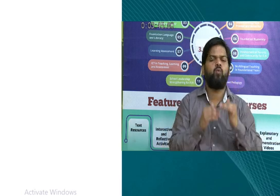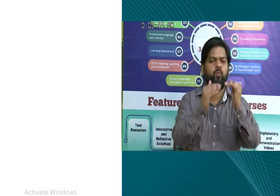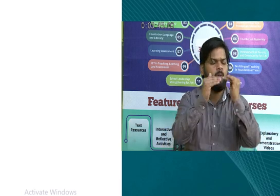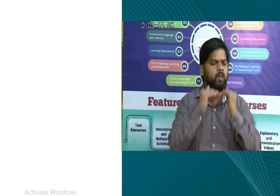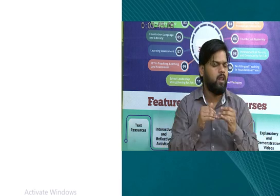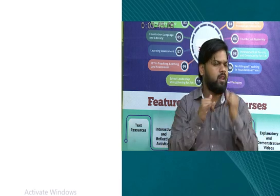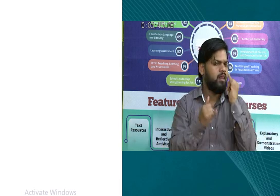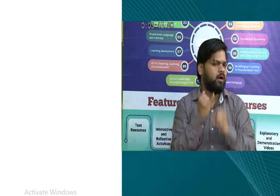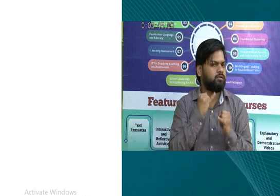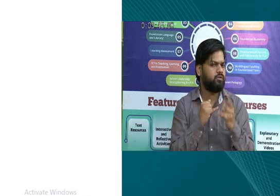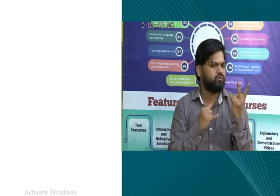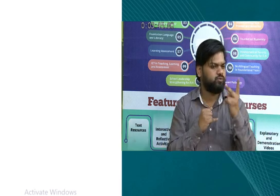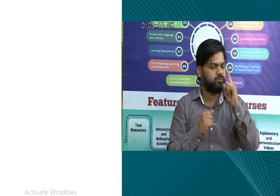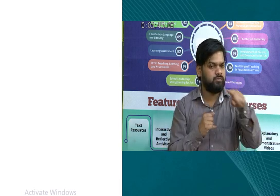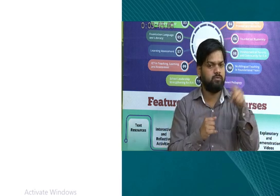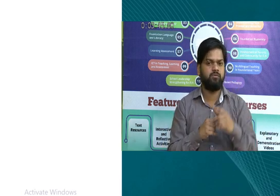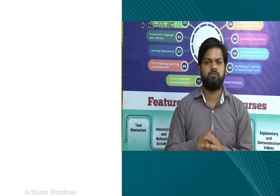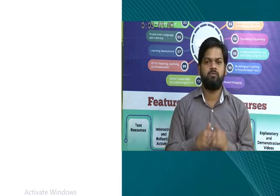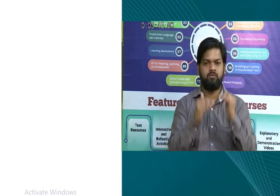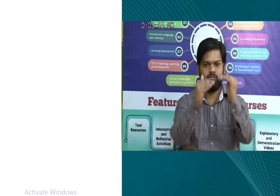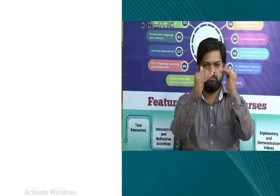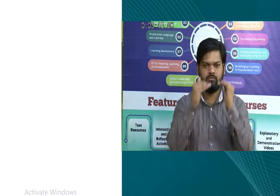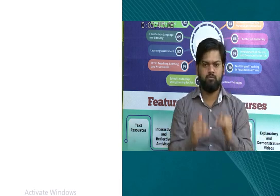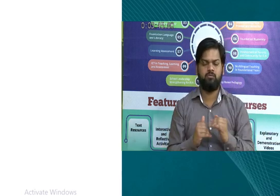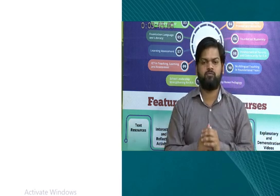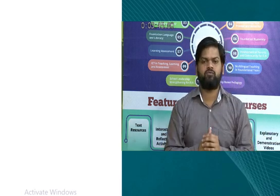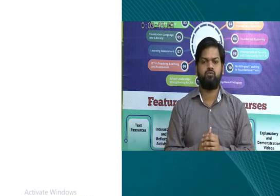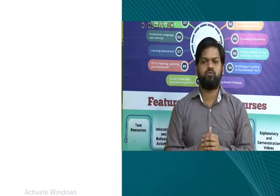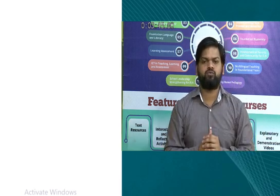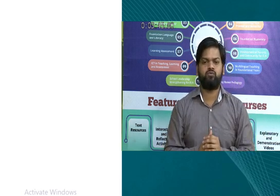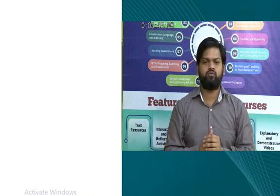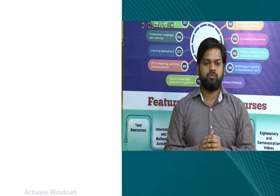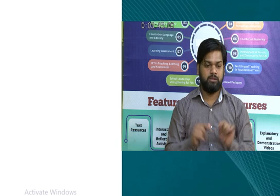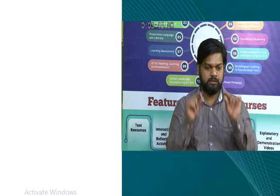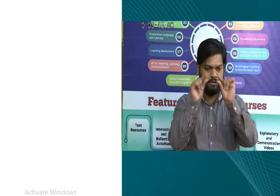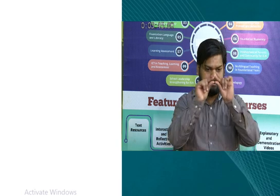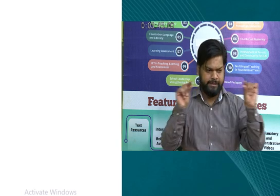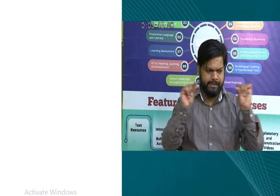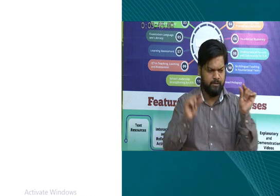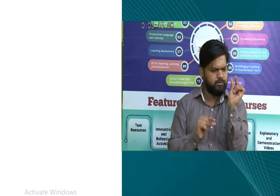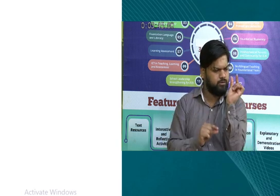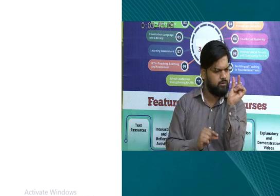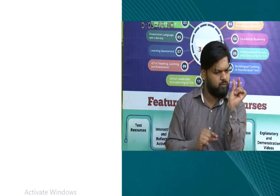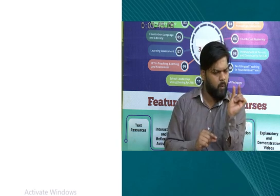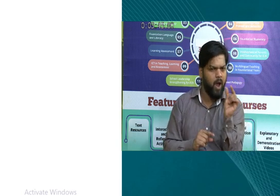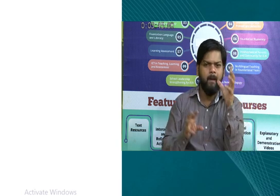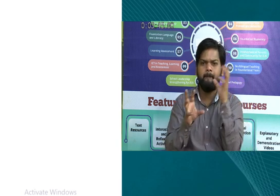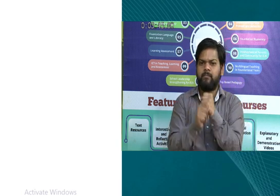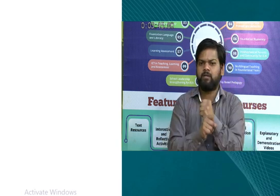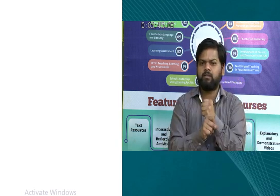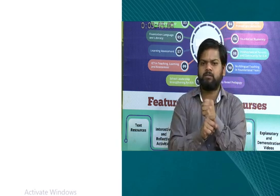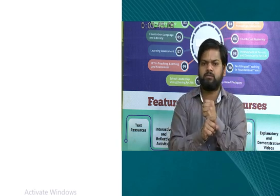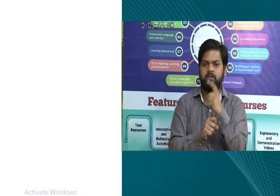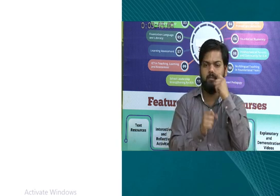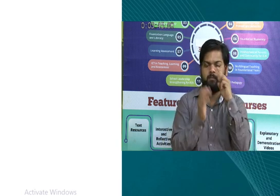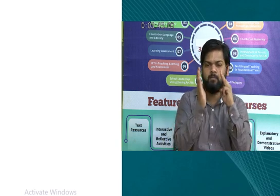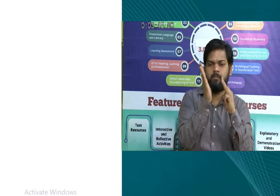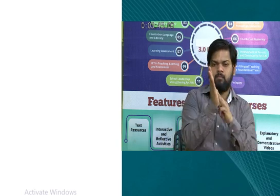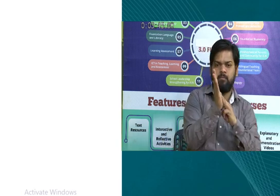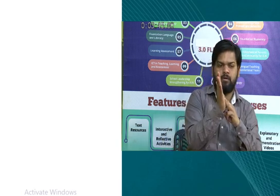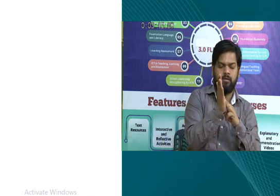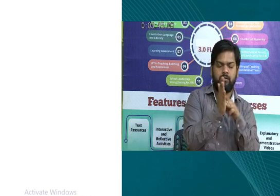है और एक और प्रश्न है तू सही विकल्प चुने पहला है मैना की सहेली का नाम